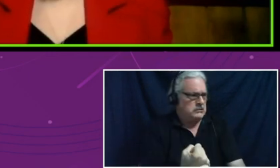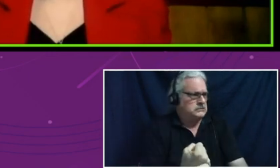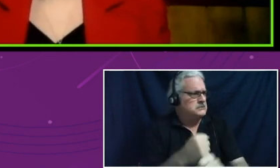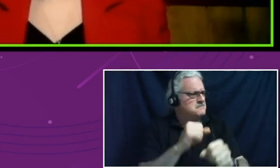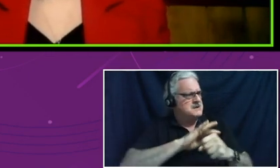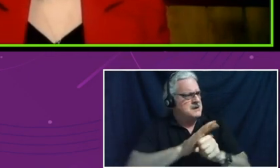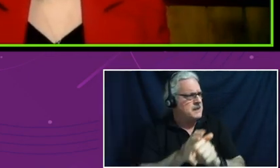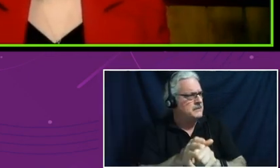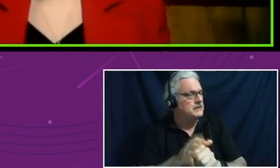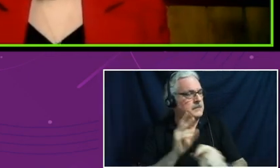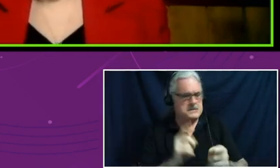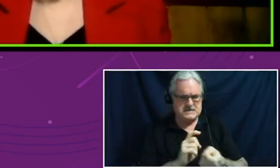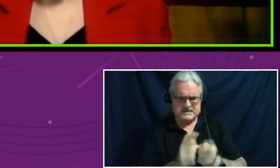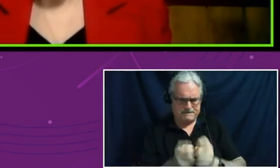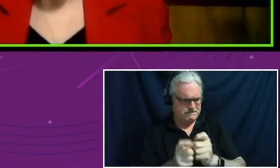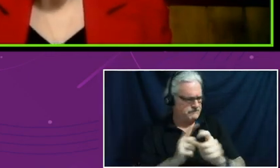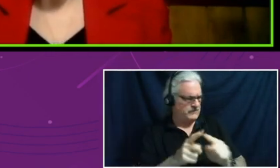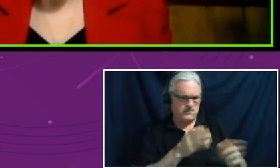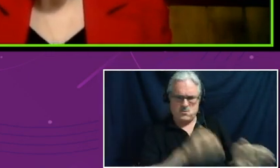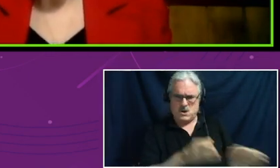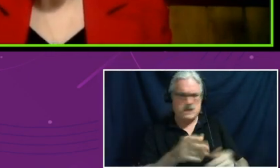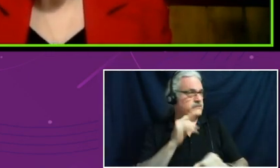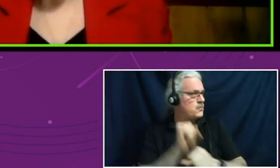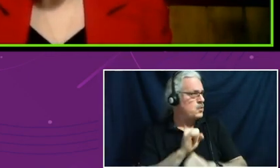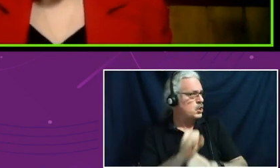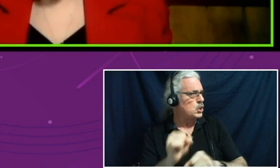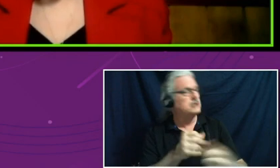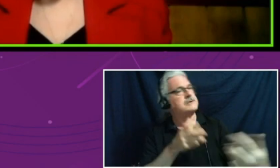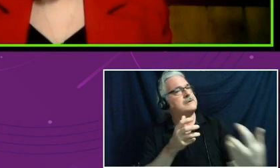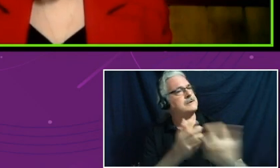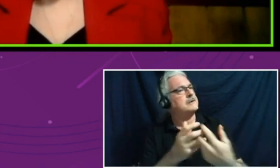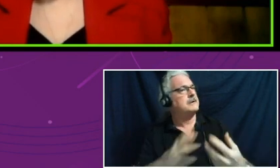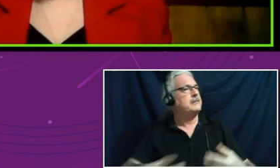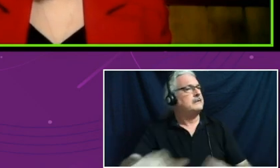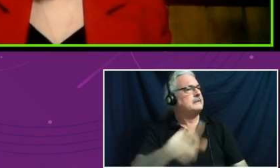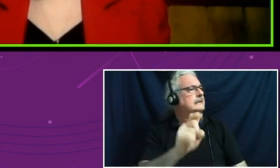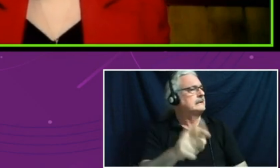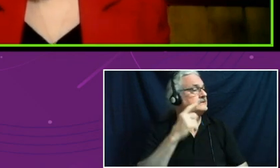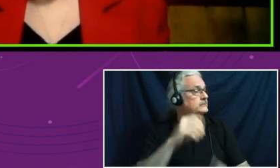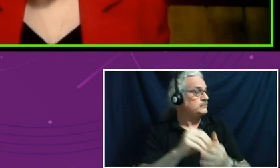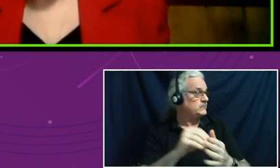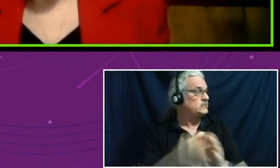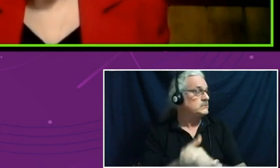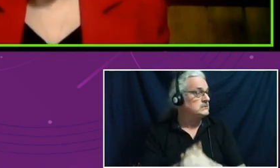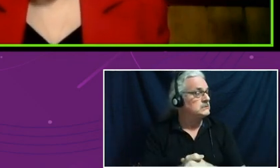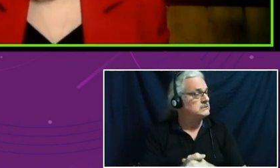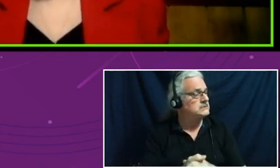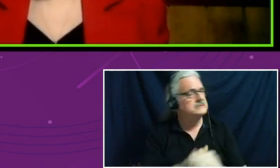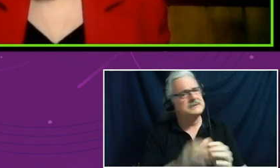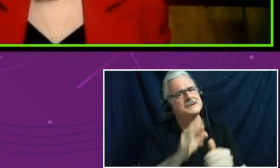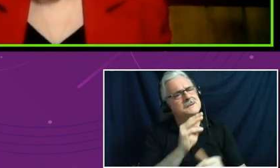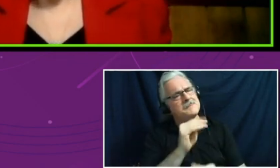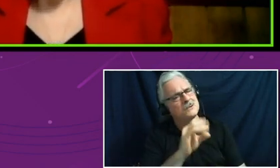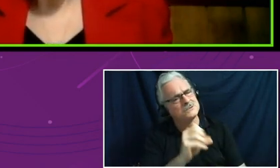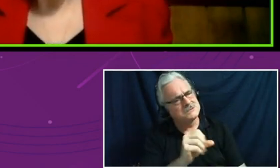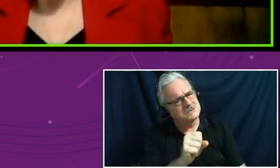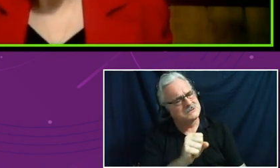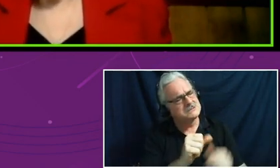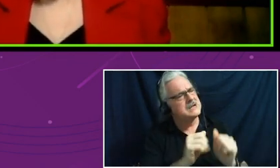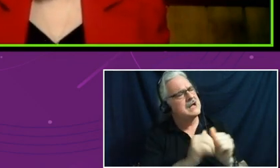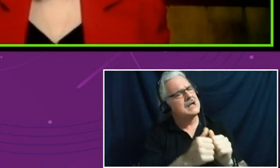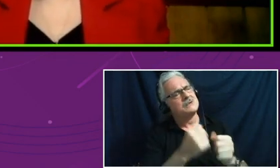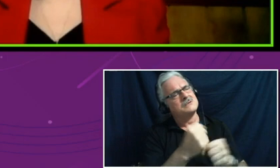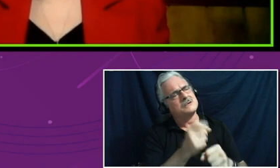pour satisfaire les besoins des élèves. Donc, Manos, comment veiller à ce que leurs innovations et expériences puissent être développées et non oubliées, tandis